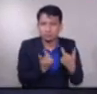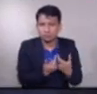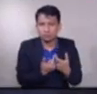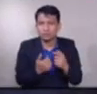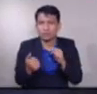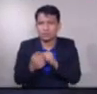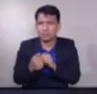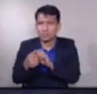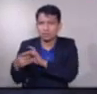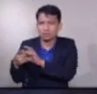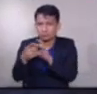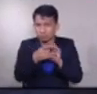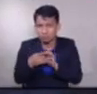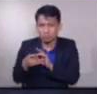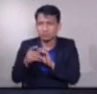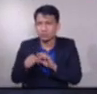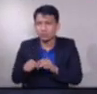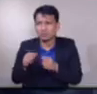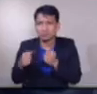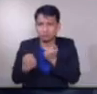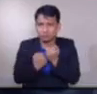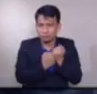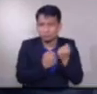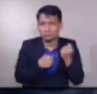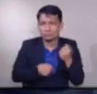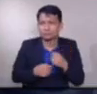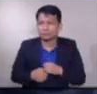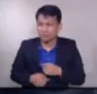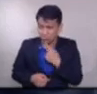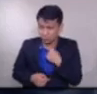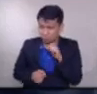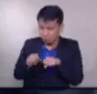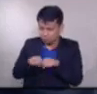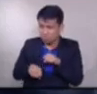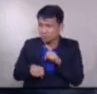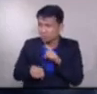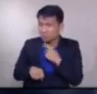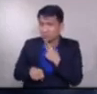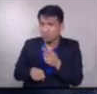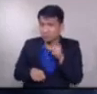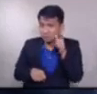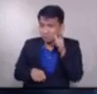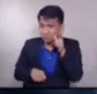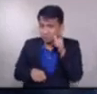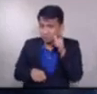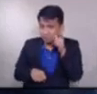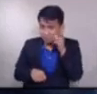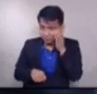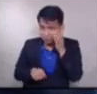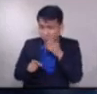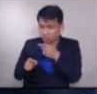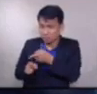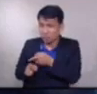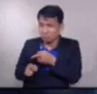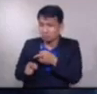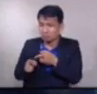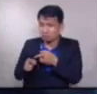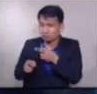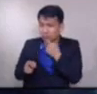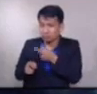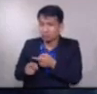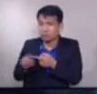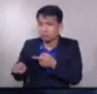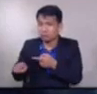coalition with us. Okay, so do I take it to mean na binibenta mo ang sarili mo? Kumbaga, sinasabi mo na